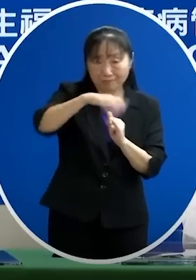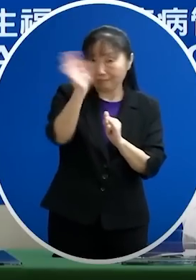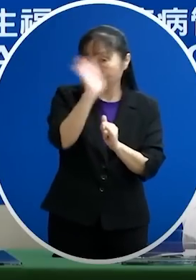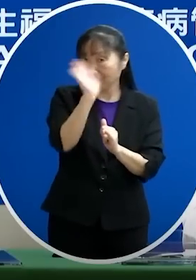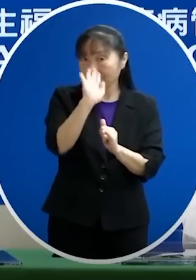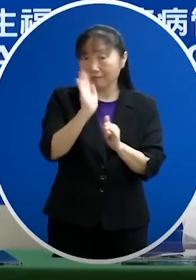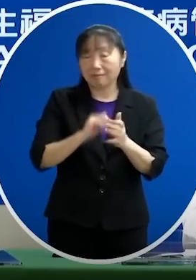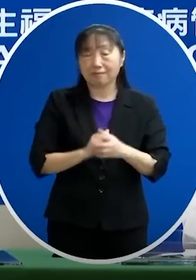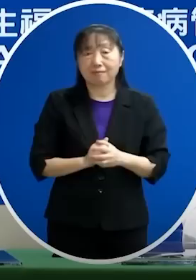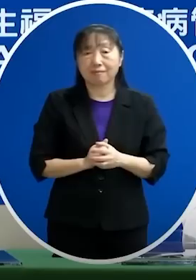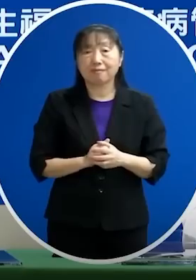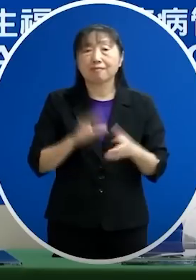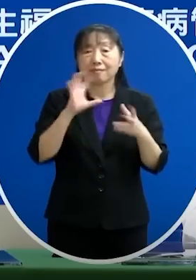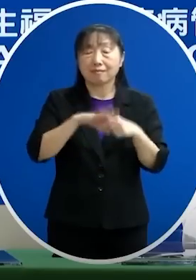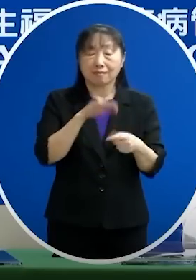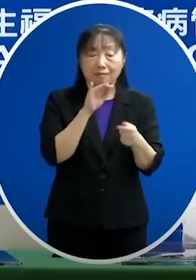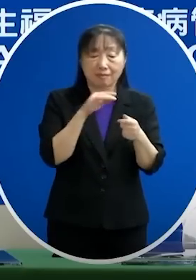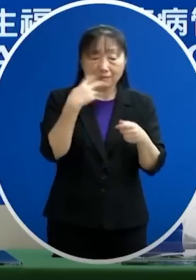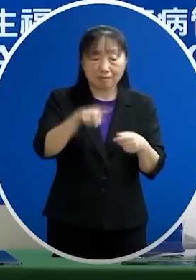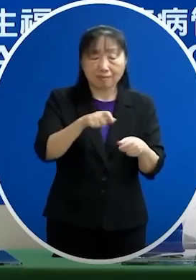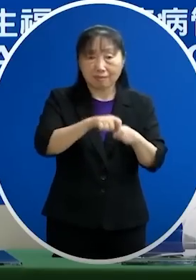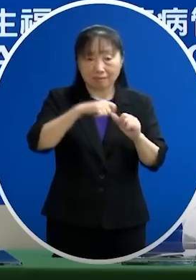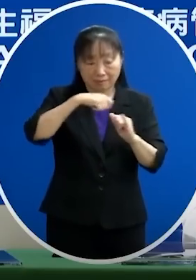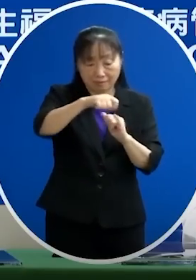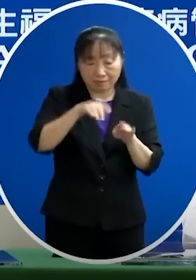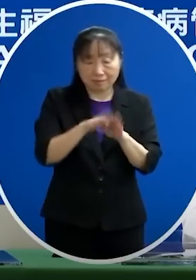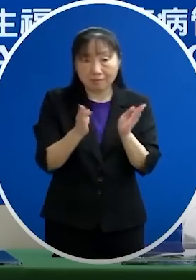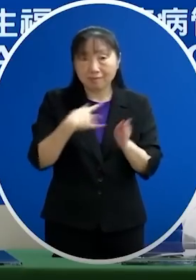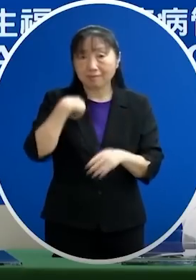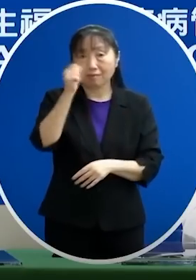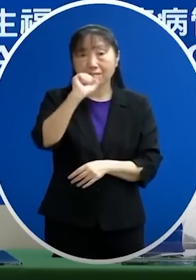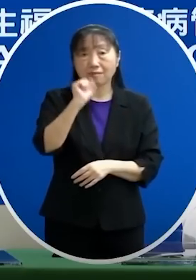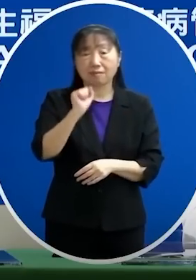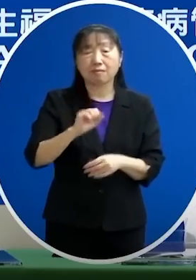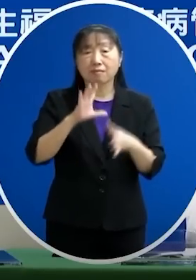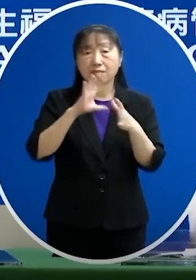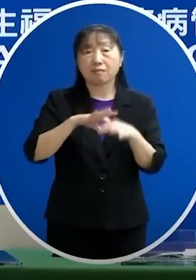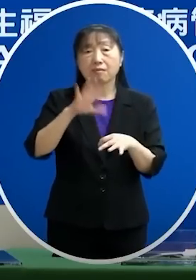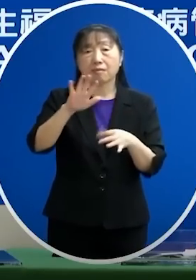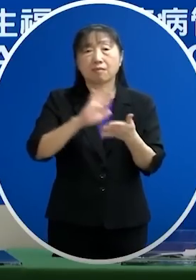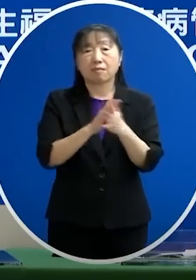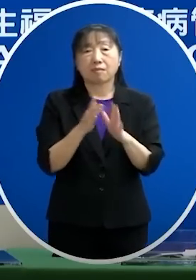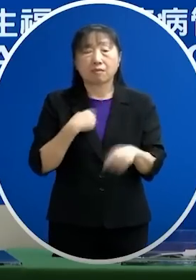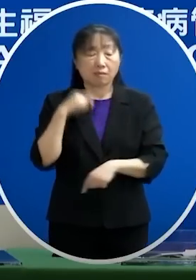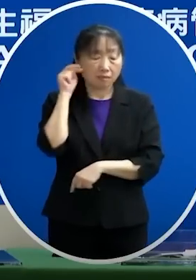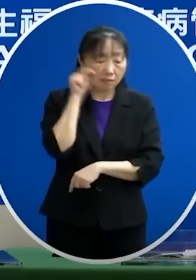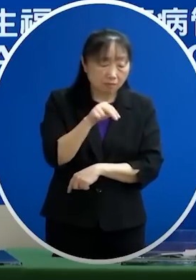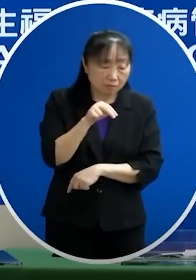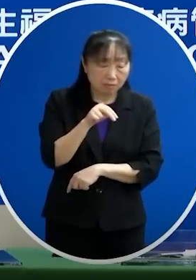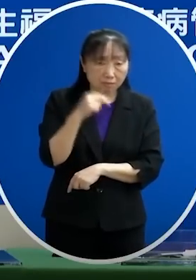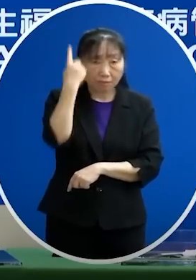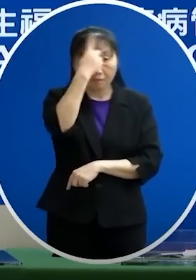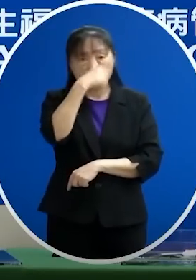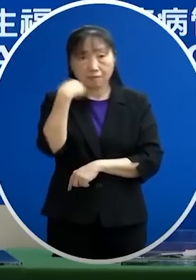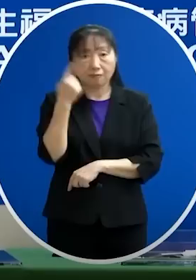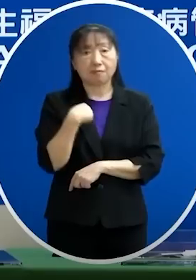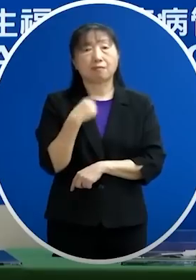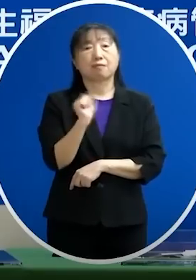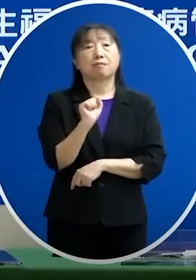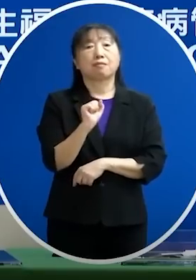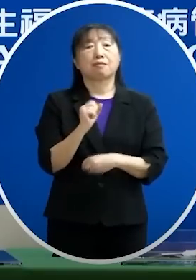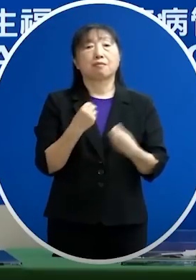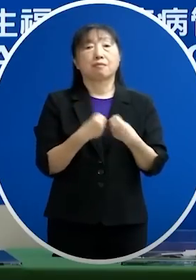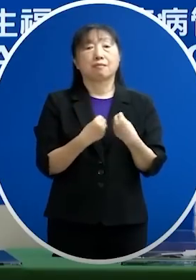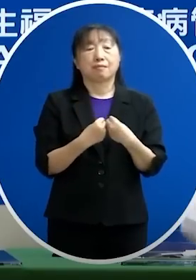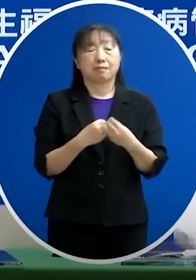它不可以再打开所以就事实上就后来就会在所谓的瞻仰仪中或等等上面就会有相